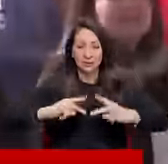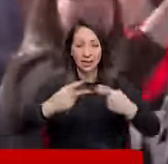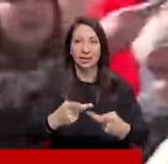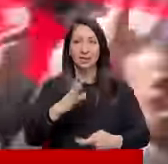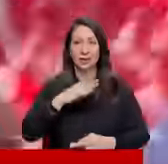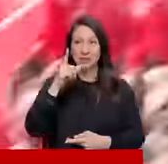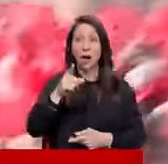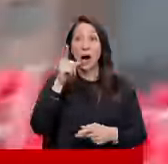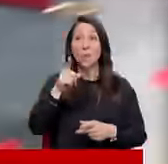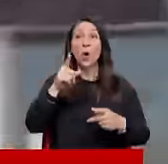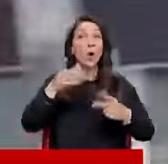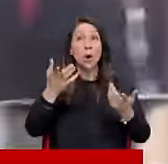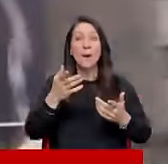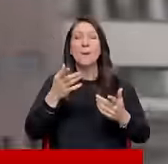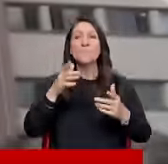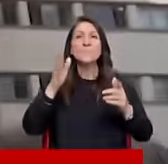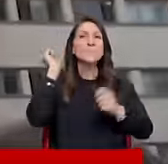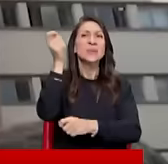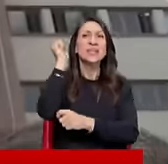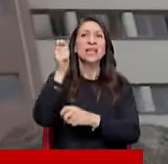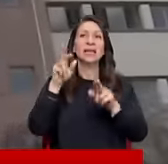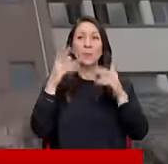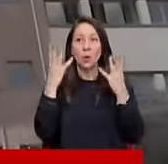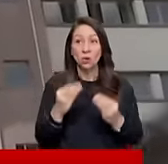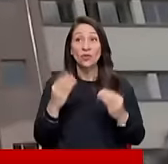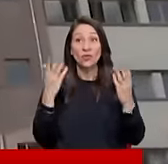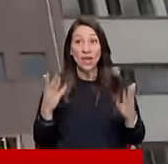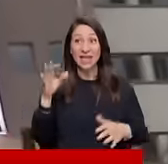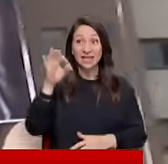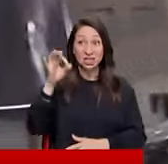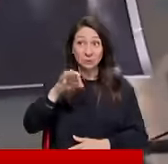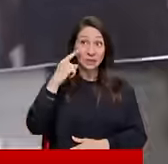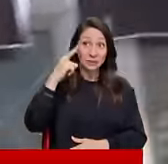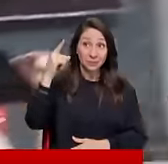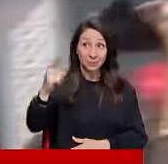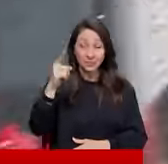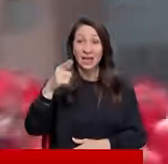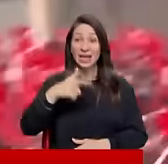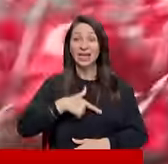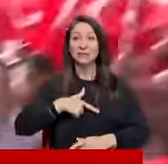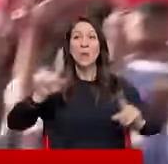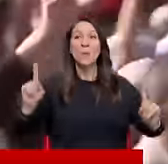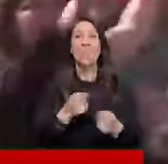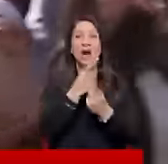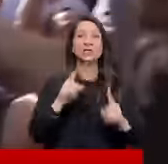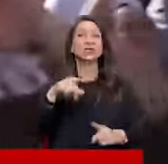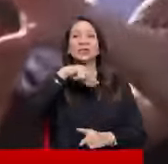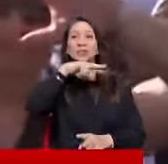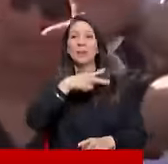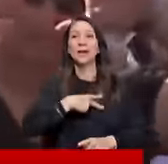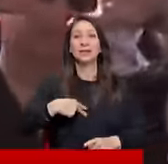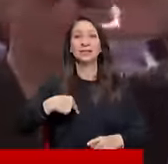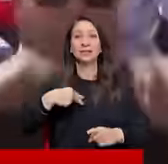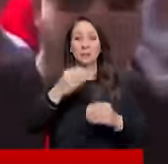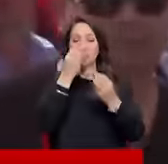töreni vardı ama o tören miting havasına dönüştü. Ve şimdi de İzmir Marşı Keçiören